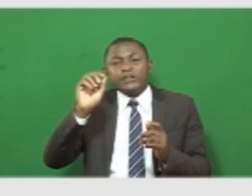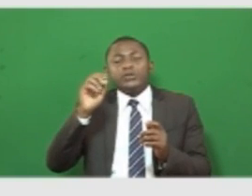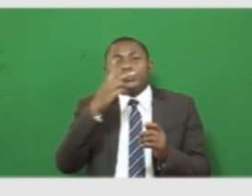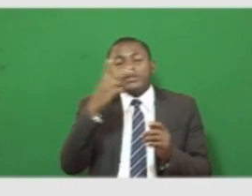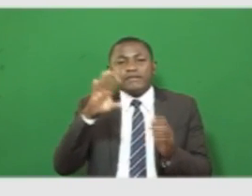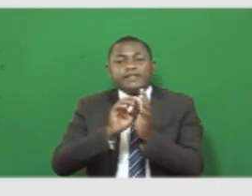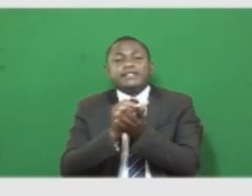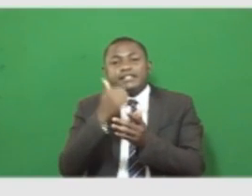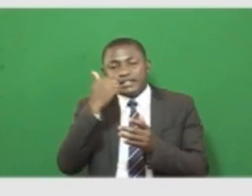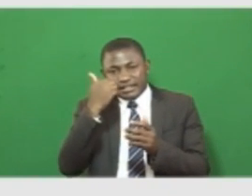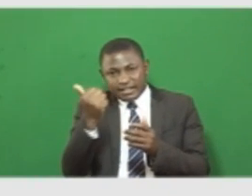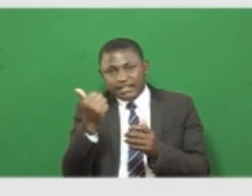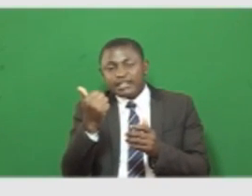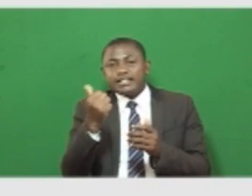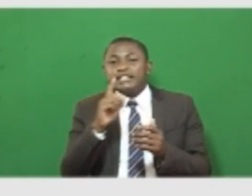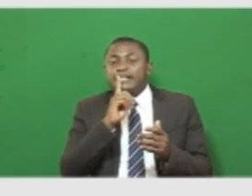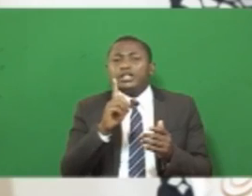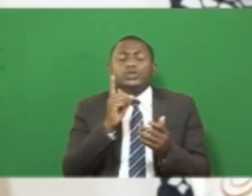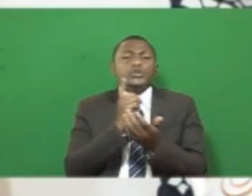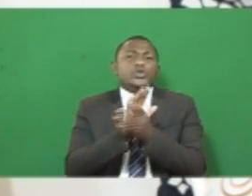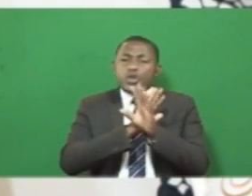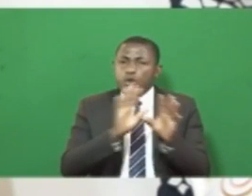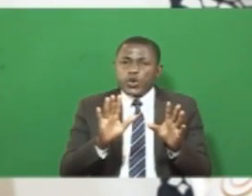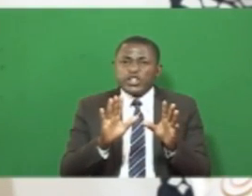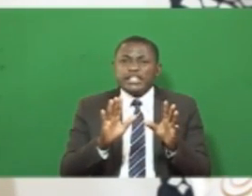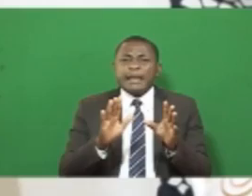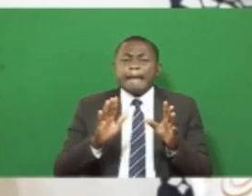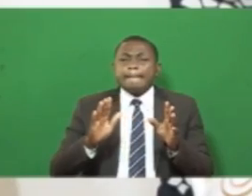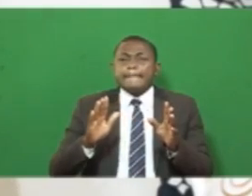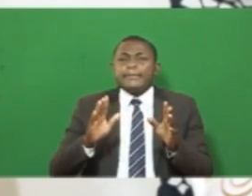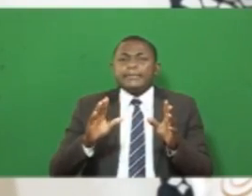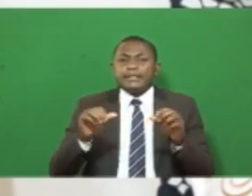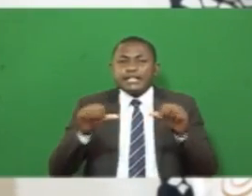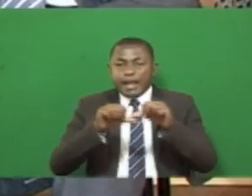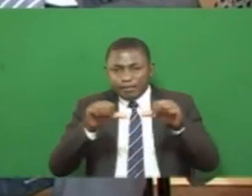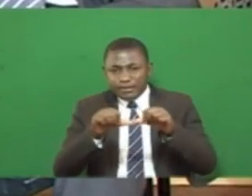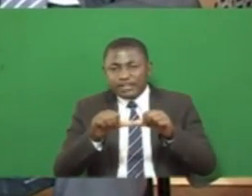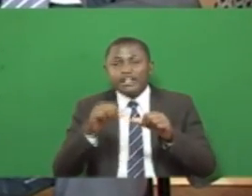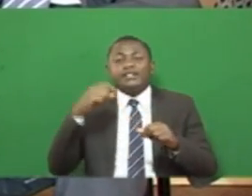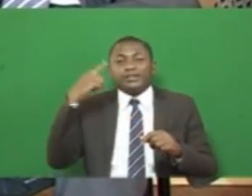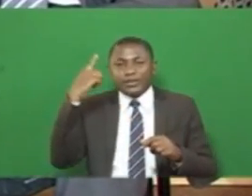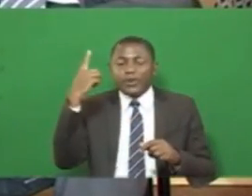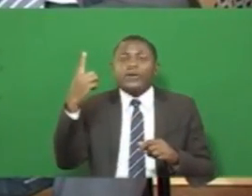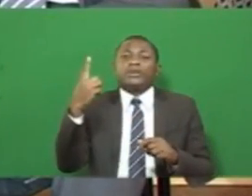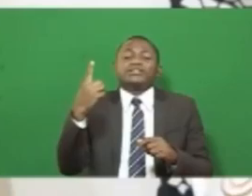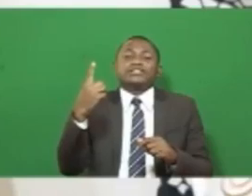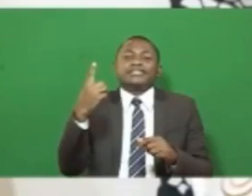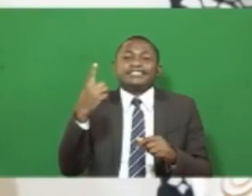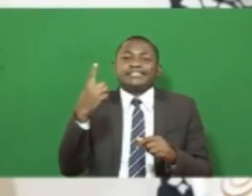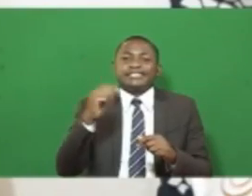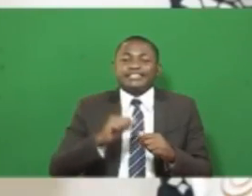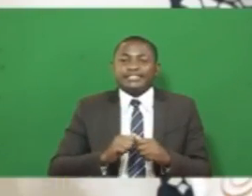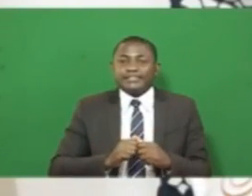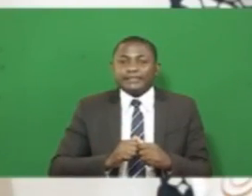wenyu sezvamakamuidza pamasa. Saka Jesu akati aiwa zvakanzi usaidze Mwari wako. Handitozvona.